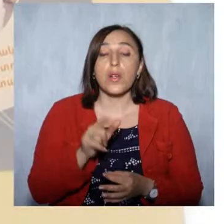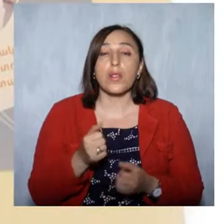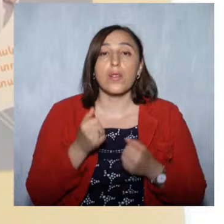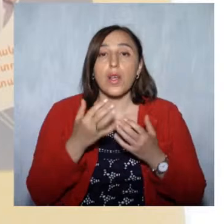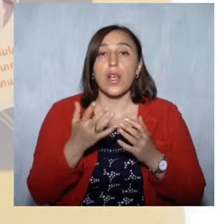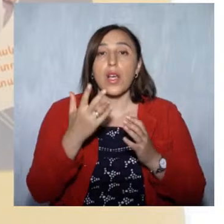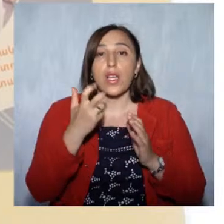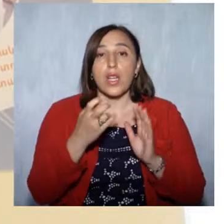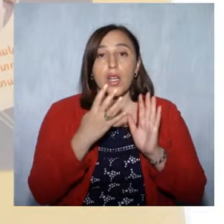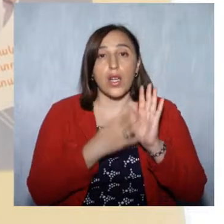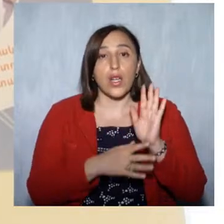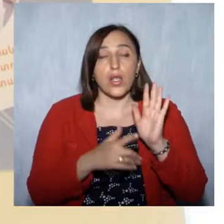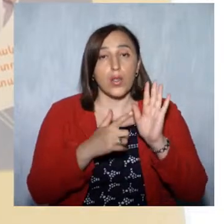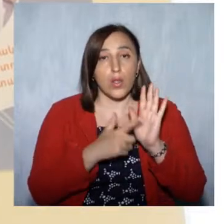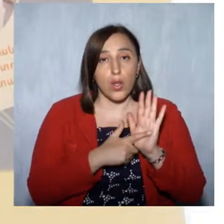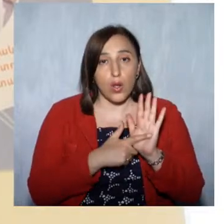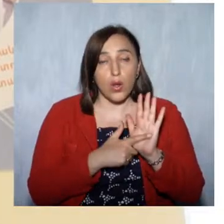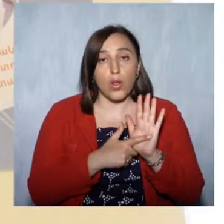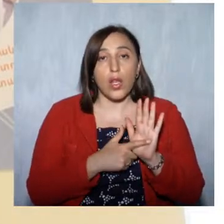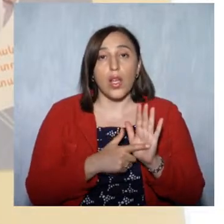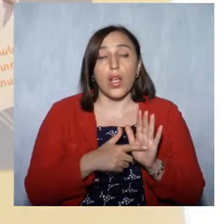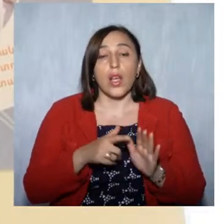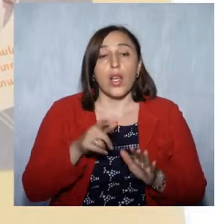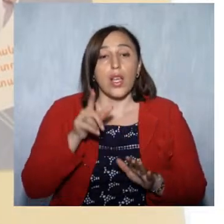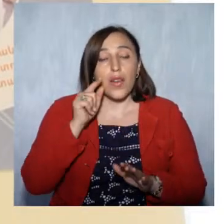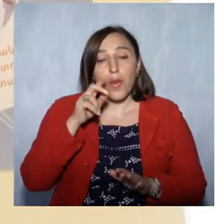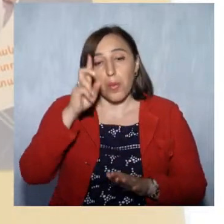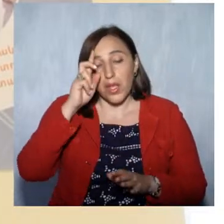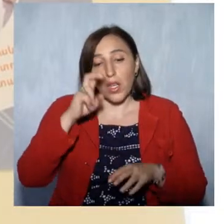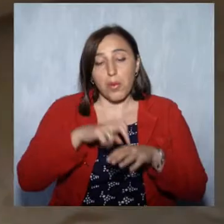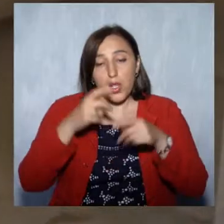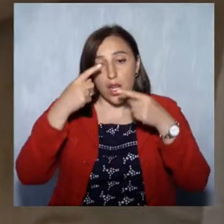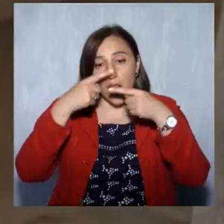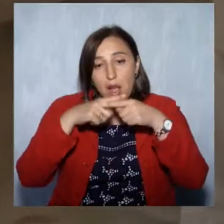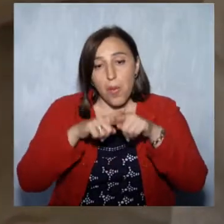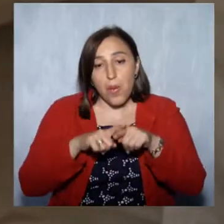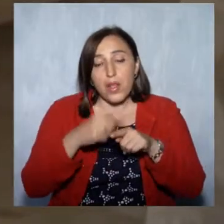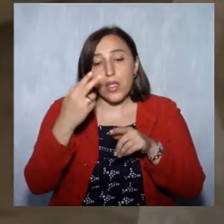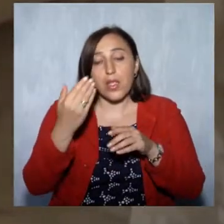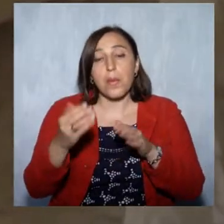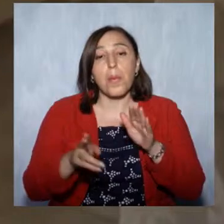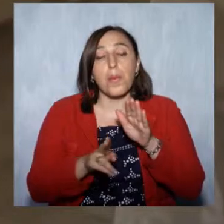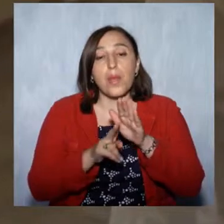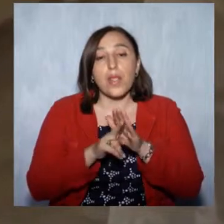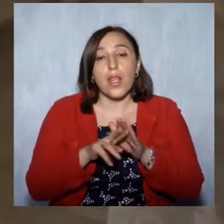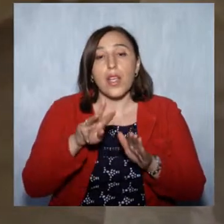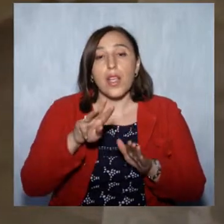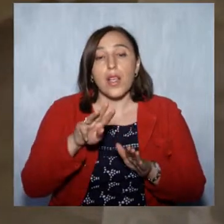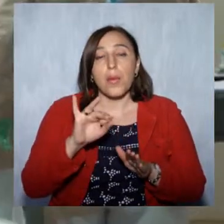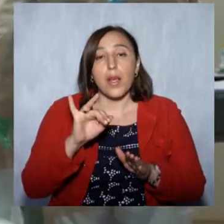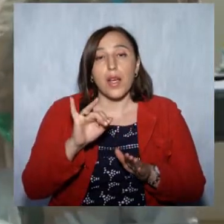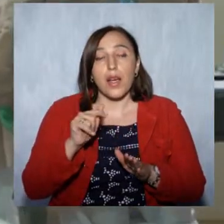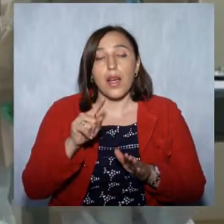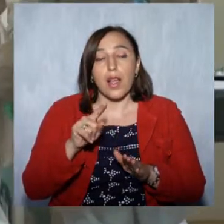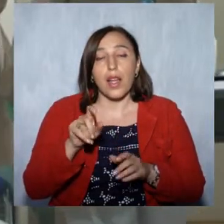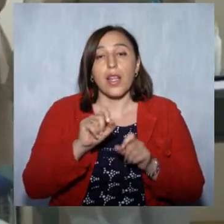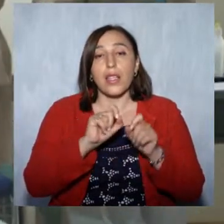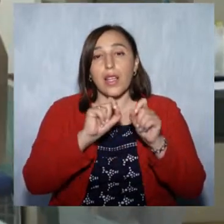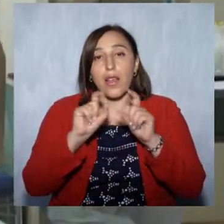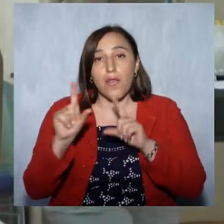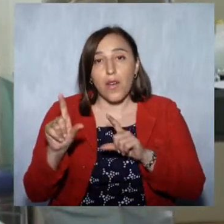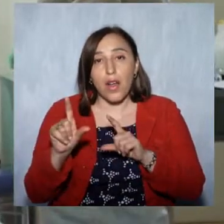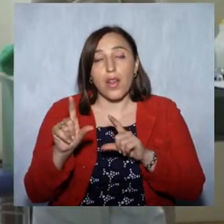հասել է 397-ի։ Երևանի պետական բժշկական համալսարանի ենթակայությամբ գործող Միքայելյան համալսարանական հիվանդանոցն այն